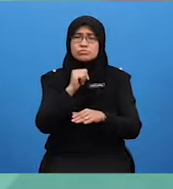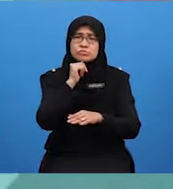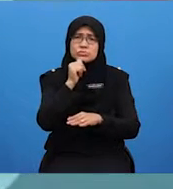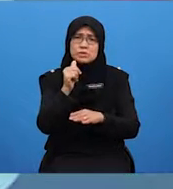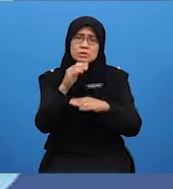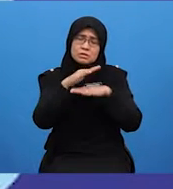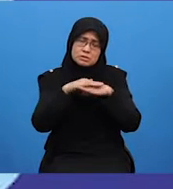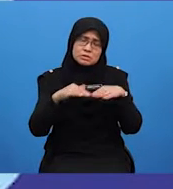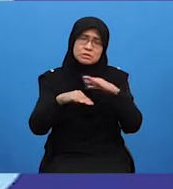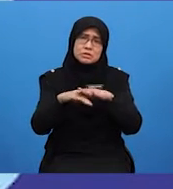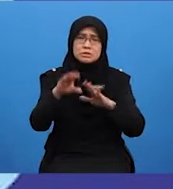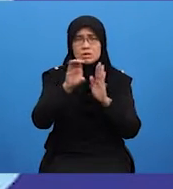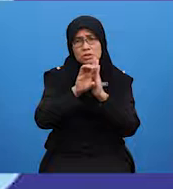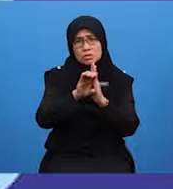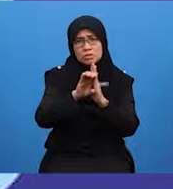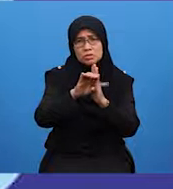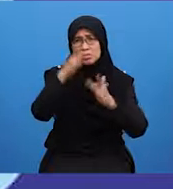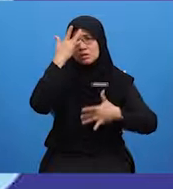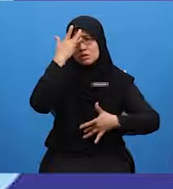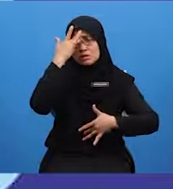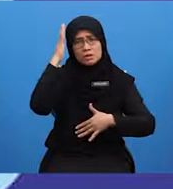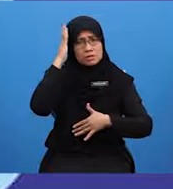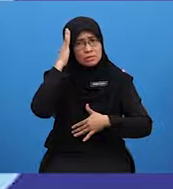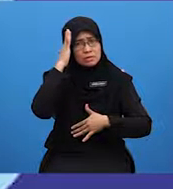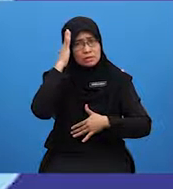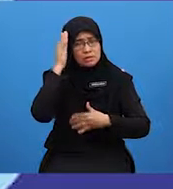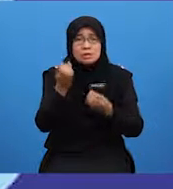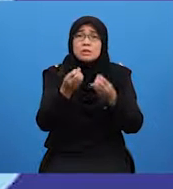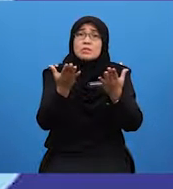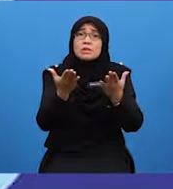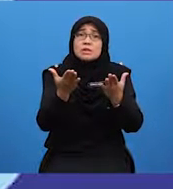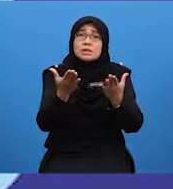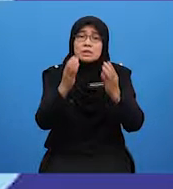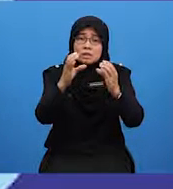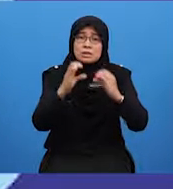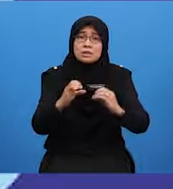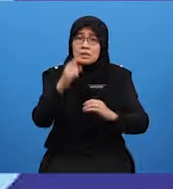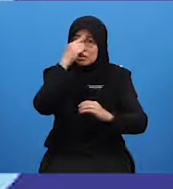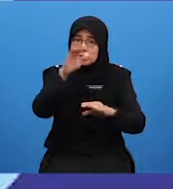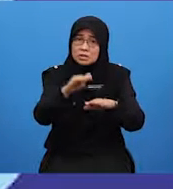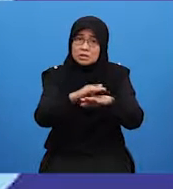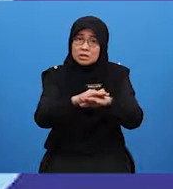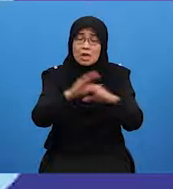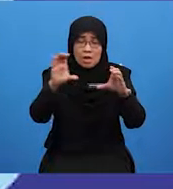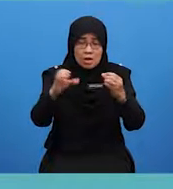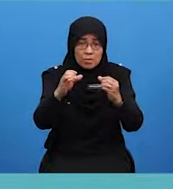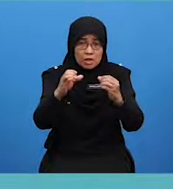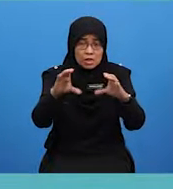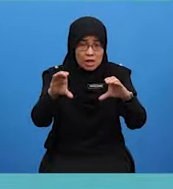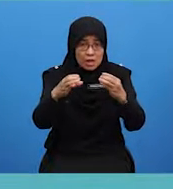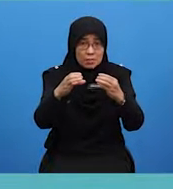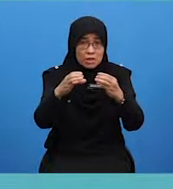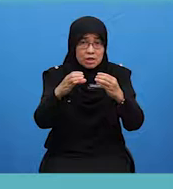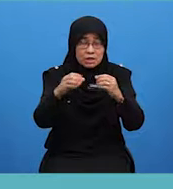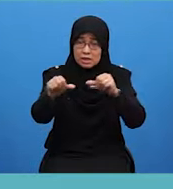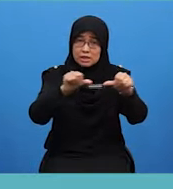sakit kepala, dan cara mengatasinya adalah dengan melakukan aktiviti-aktiviti regangan seperti